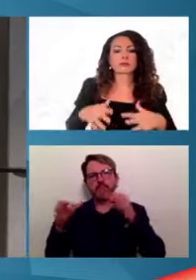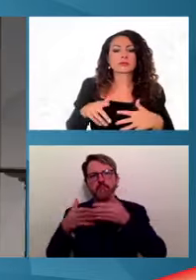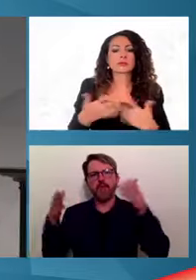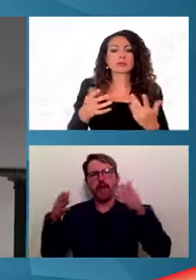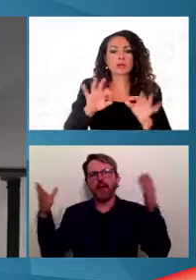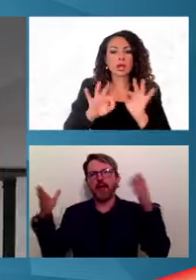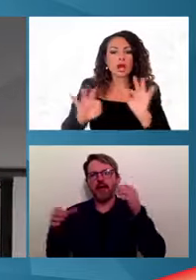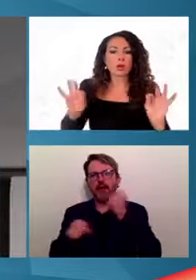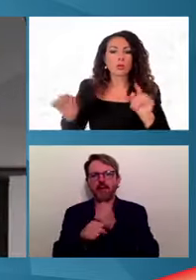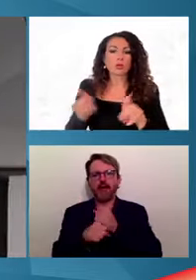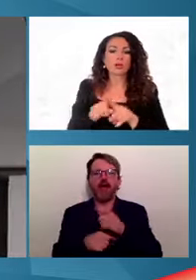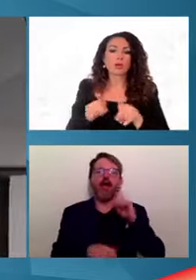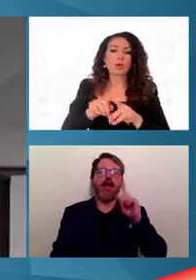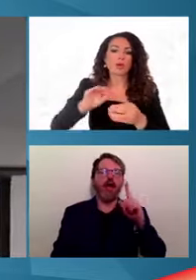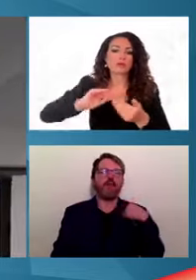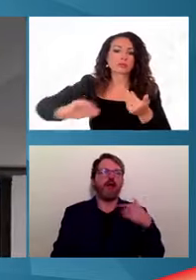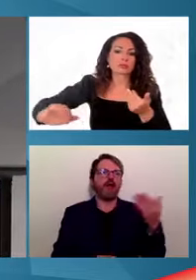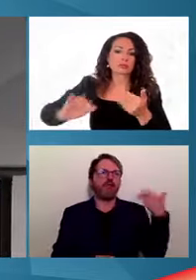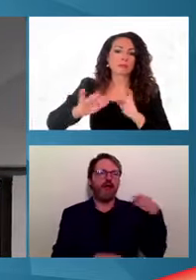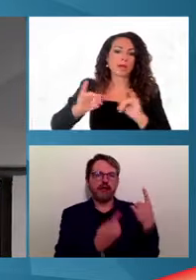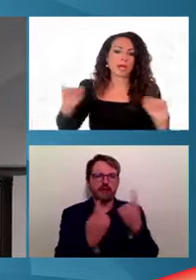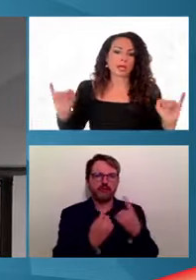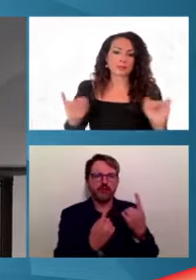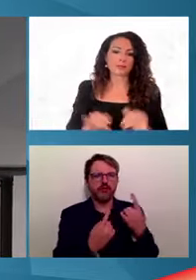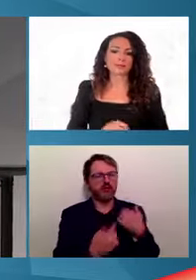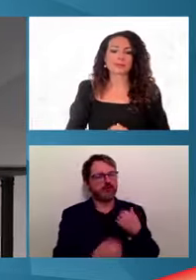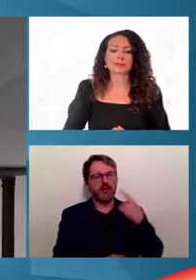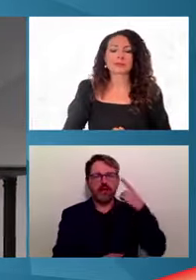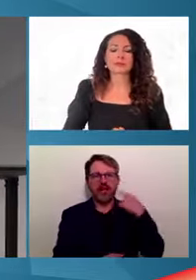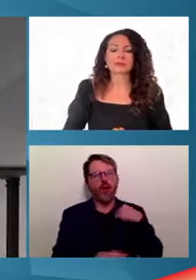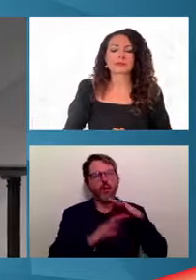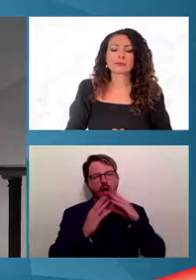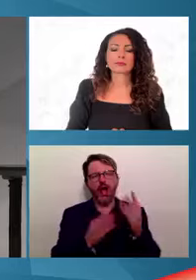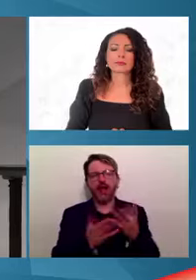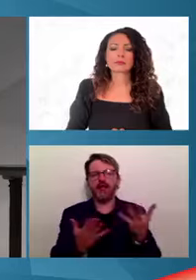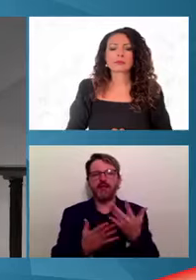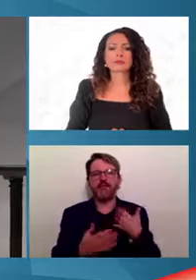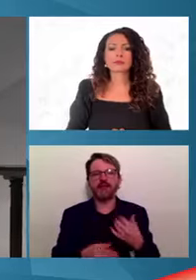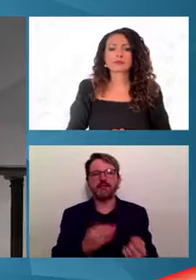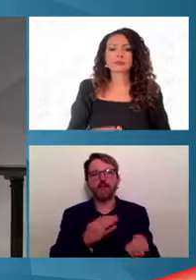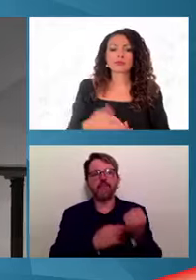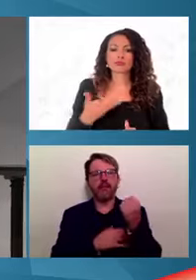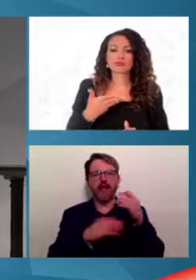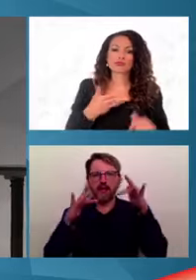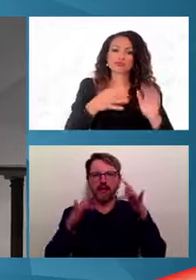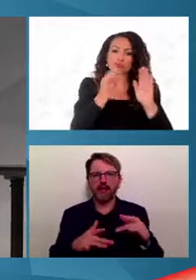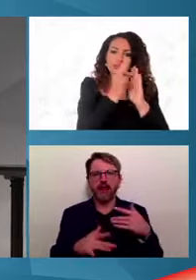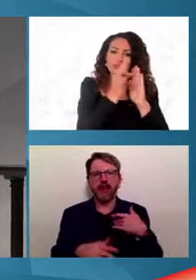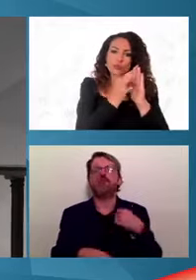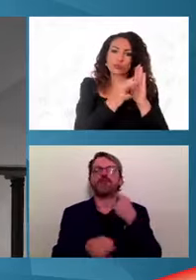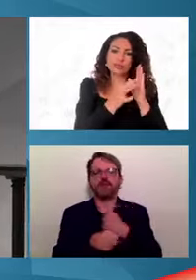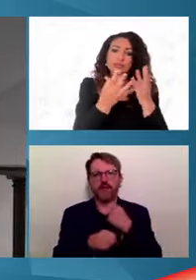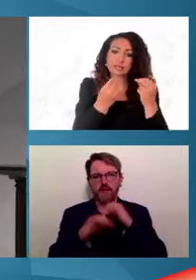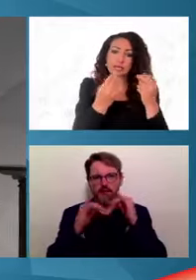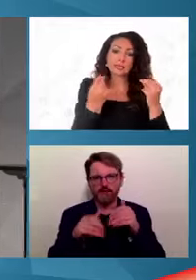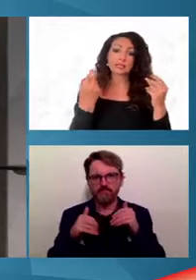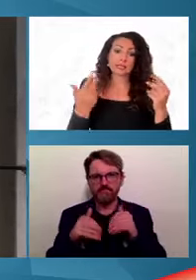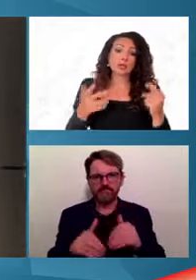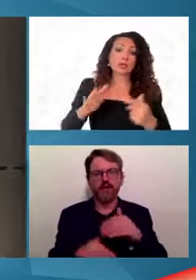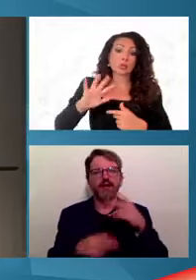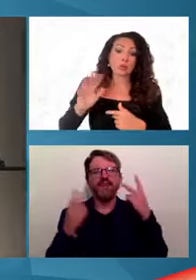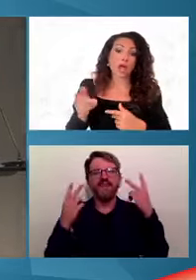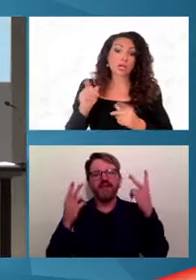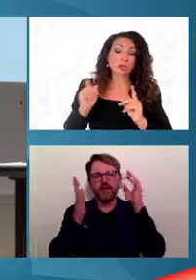nessuno, assolutamente. Tra i vari punti, ovviamente, cardini c'è l'ambiente, la sostenibilità. E qui io